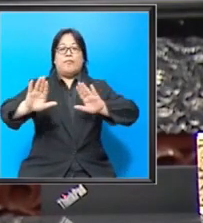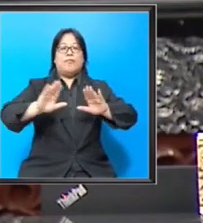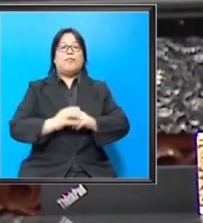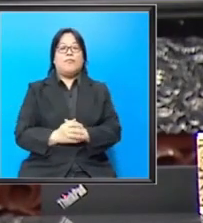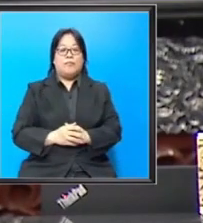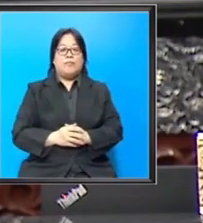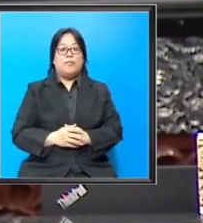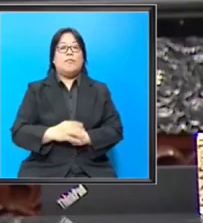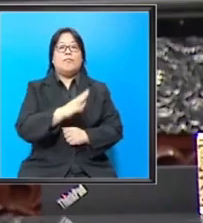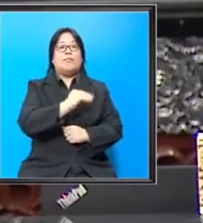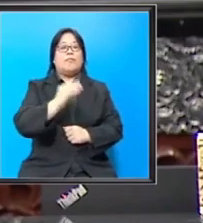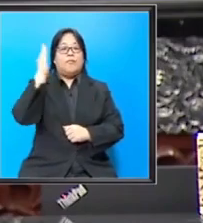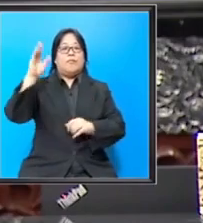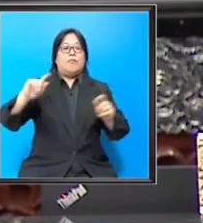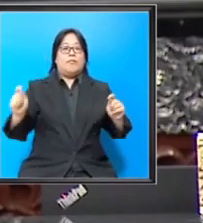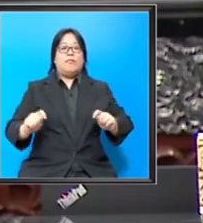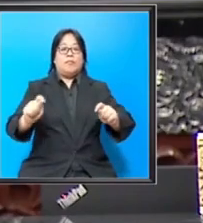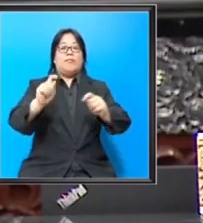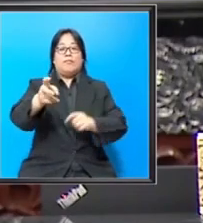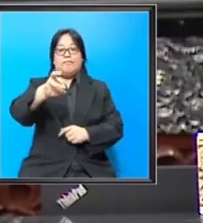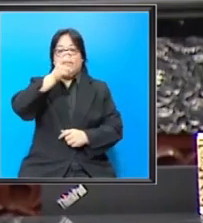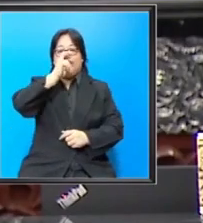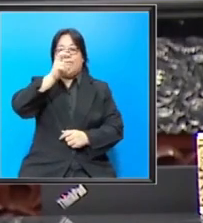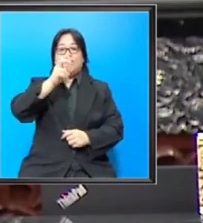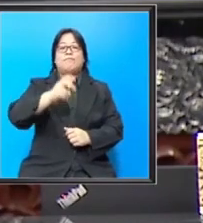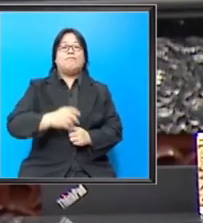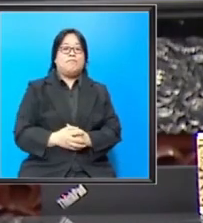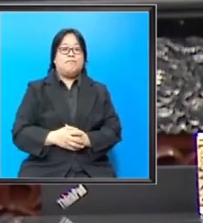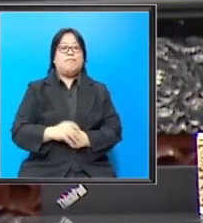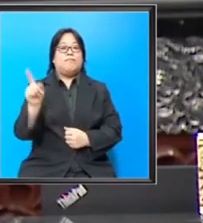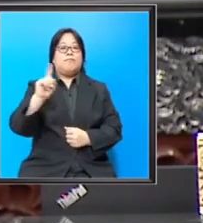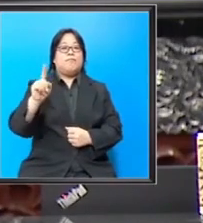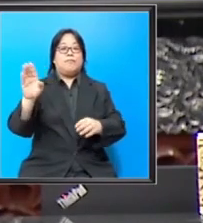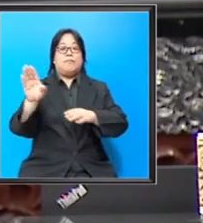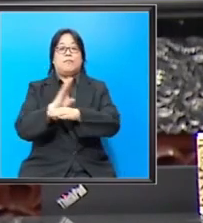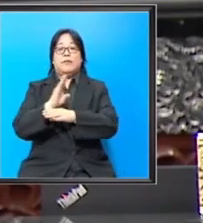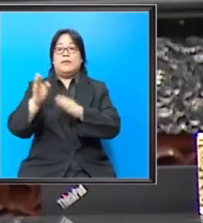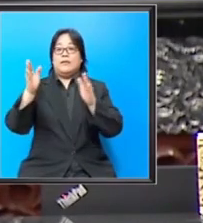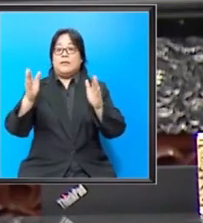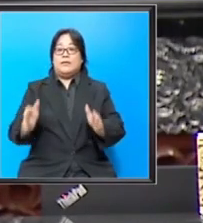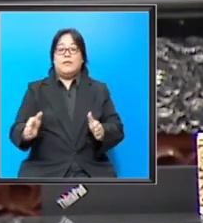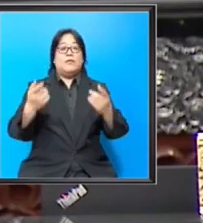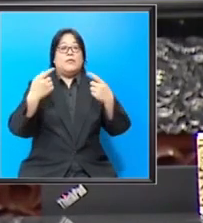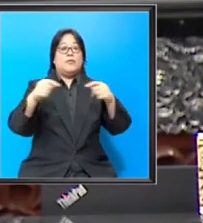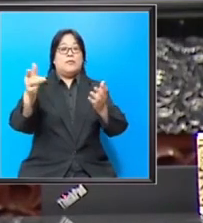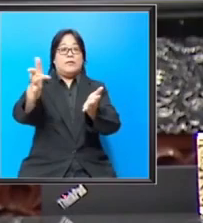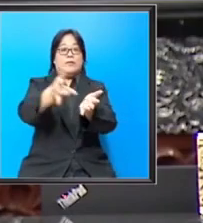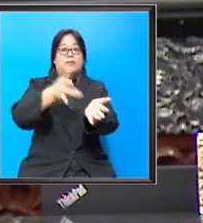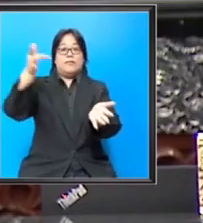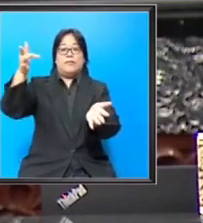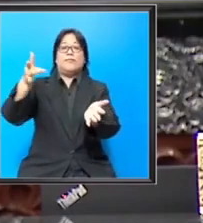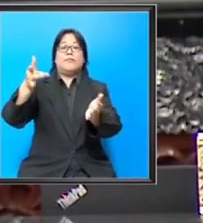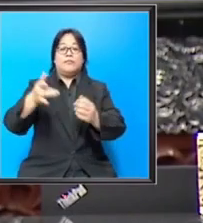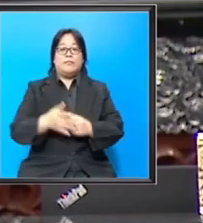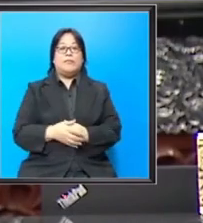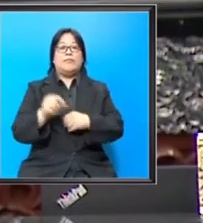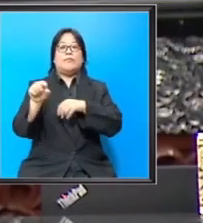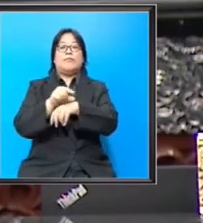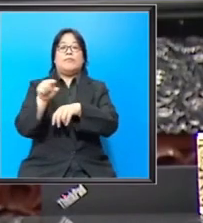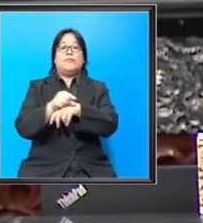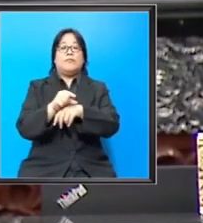dan akan mengambil tindakan tegas terhadap mana-mana penjaga yang coba mengambil kesempatan